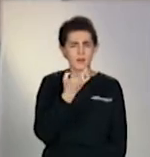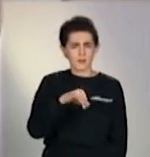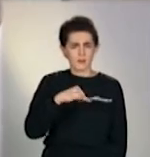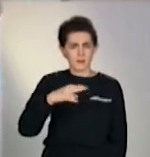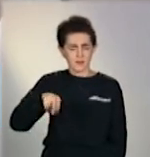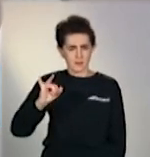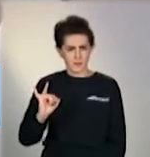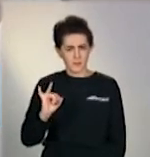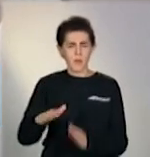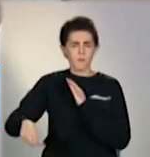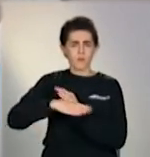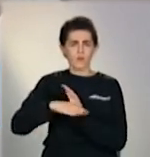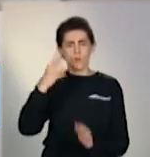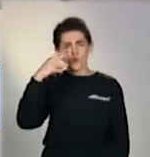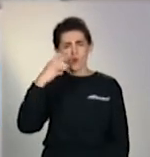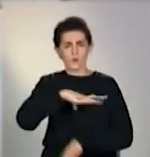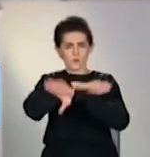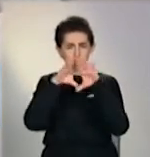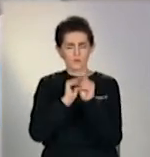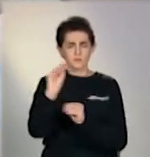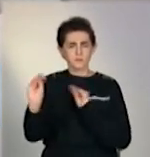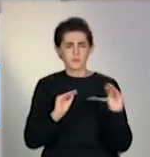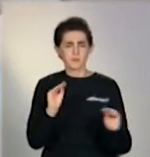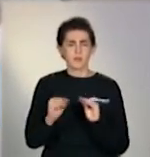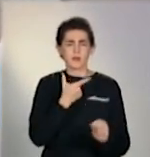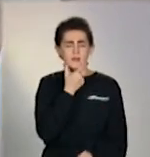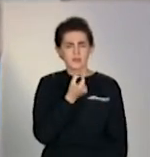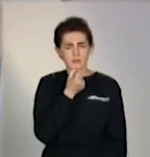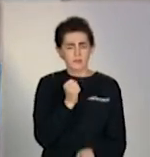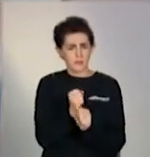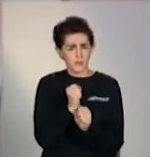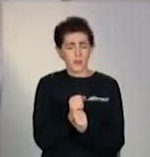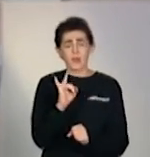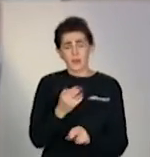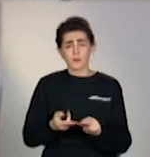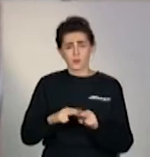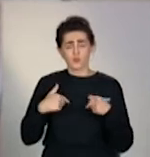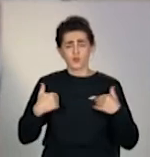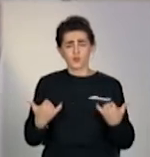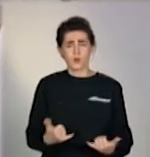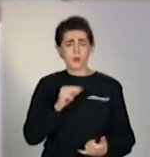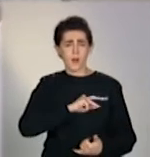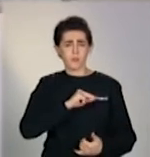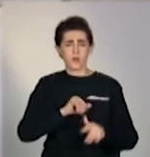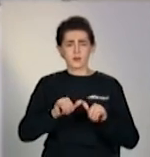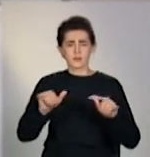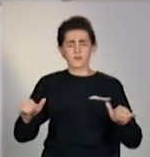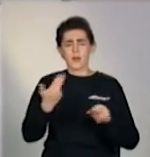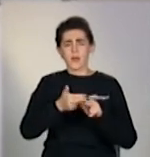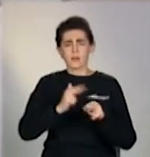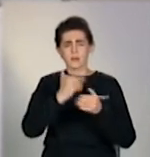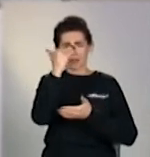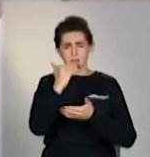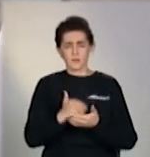такий сучасний красивий інтер'єр, все зробити стильно, красиво. І от зараз ми працюємо над розвитком IT-системи